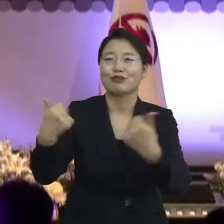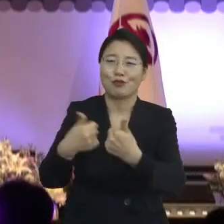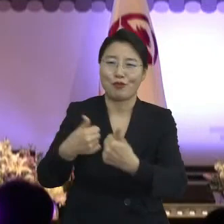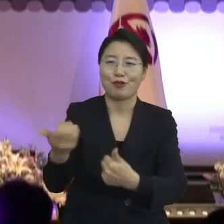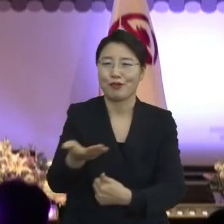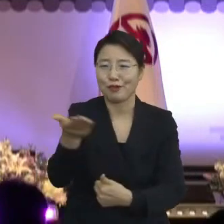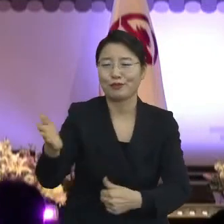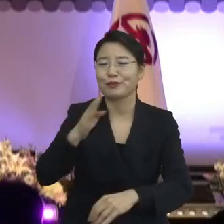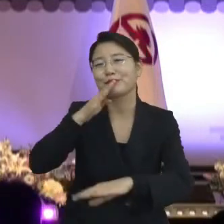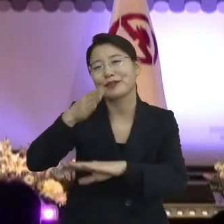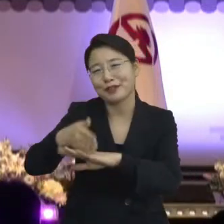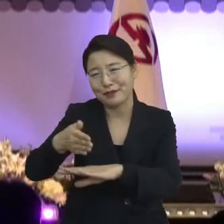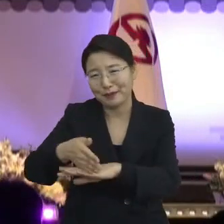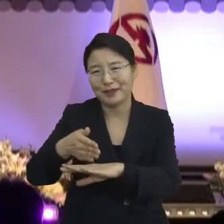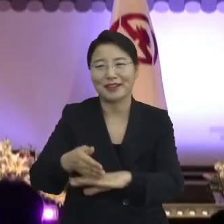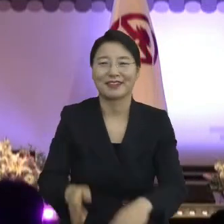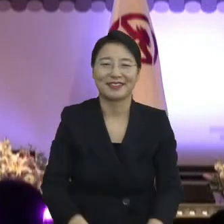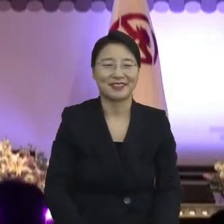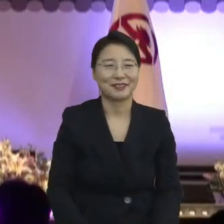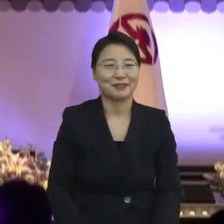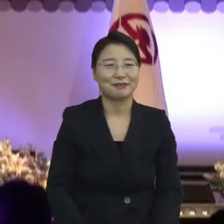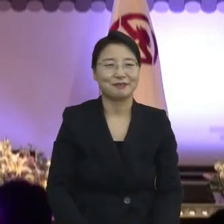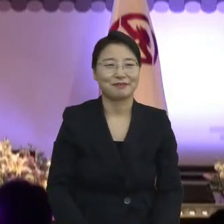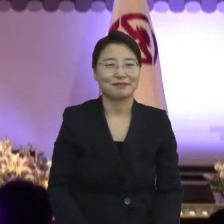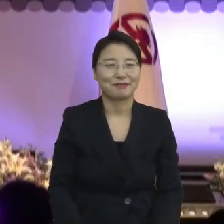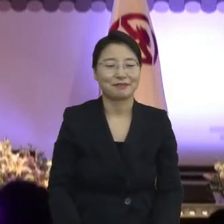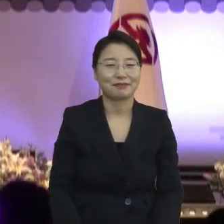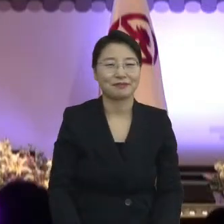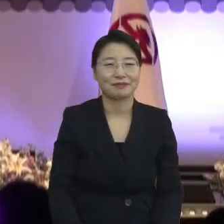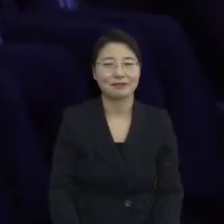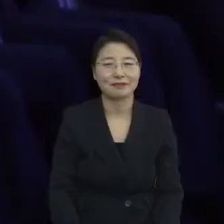감사드립니다. 의원 여러분 고맙습니다.